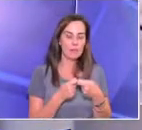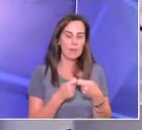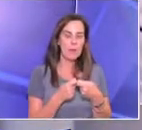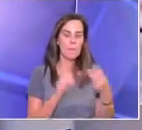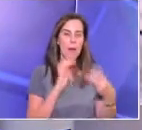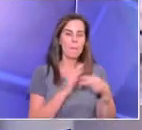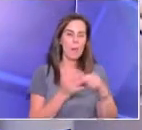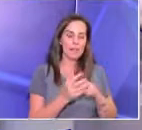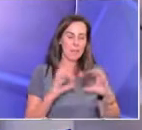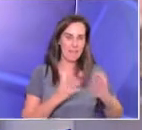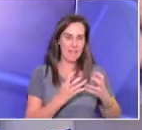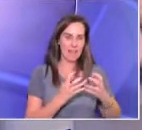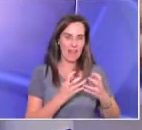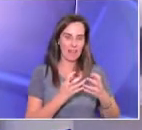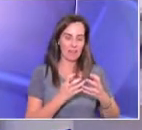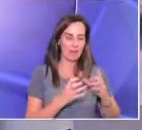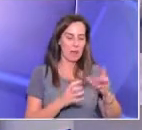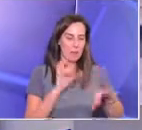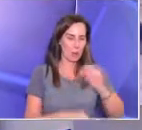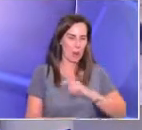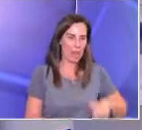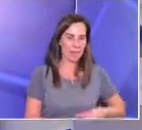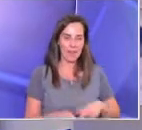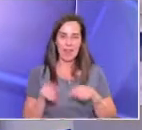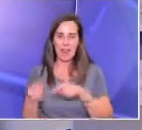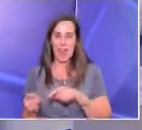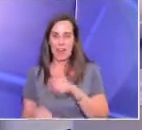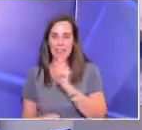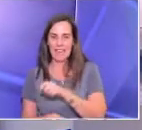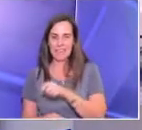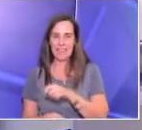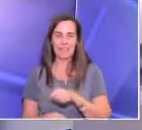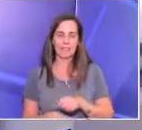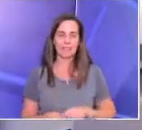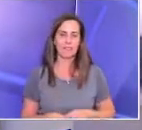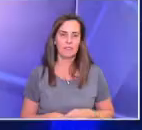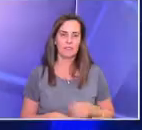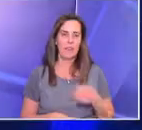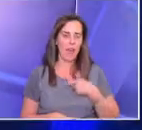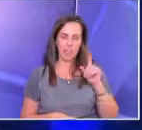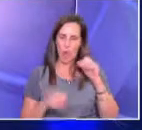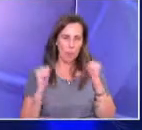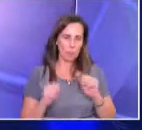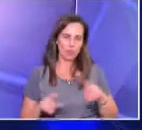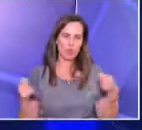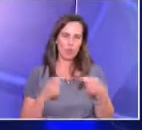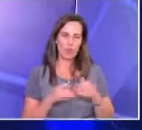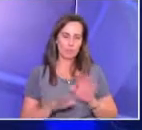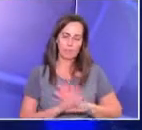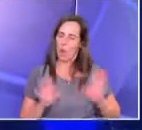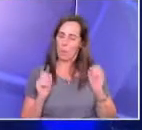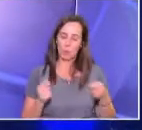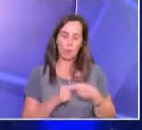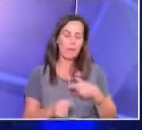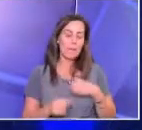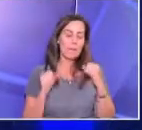הנושא הפוליטי-מפלגתי בבחירות המקומיות וזו השאלה שנשאלנו בטוויטר, שרון. אני לא בטוח שקיים הקשר. זאת